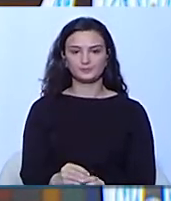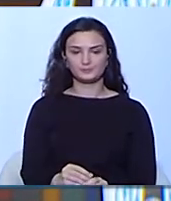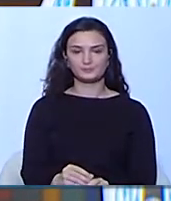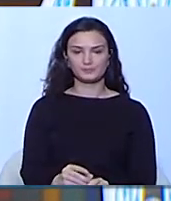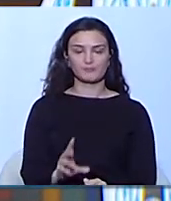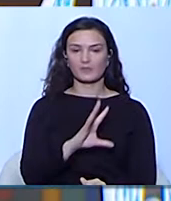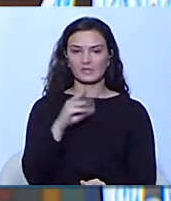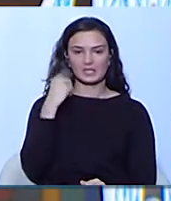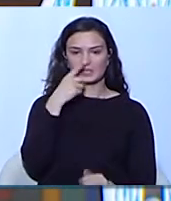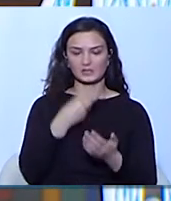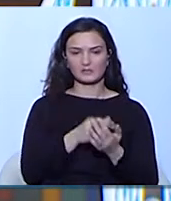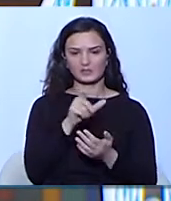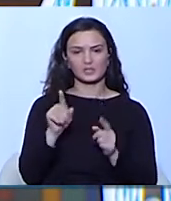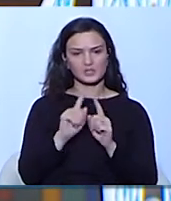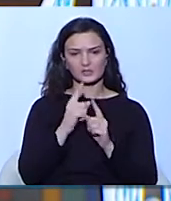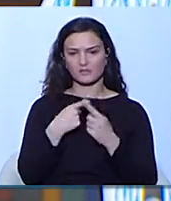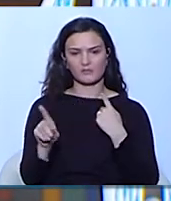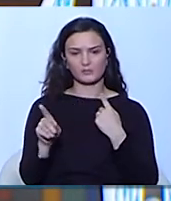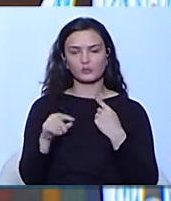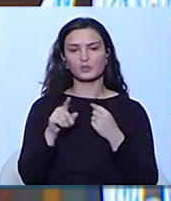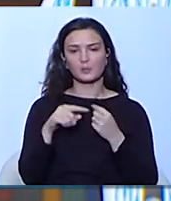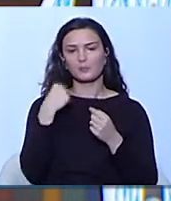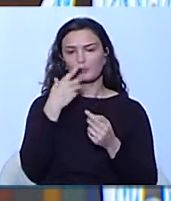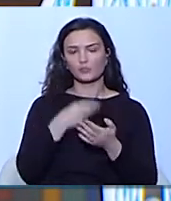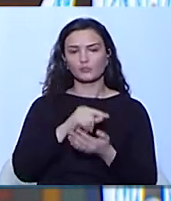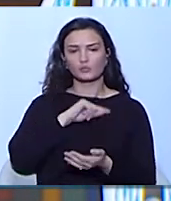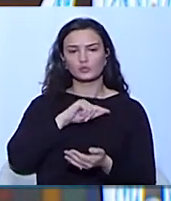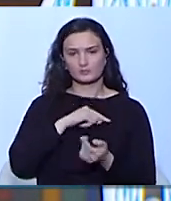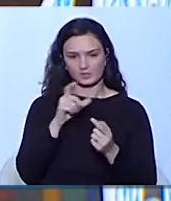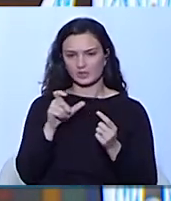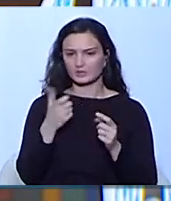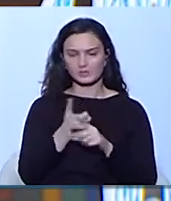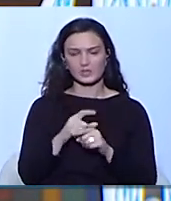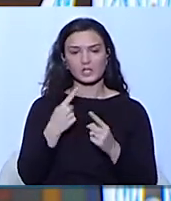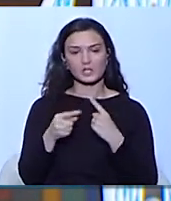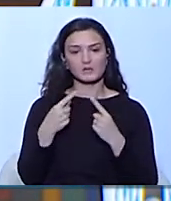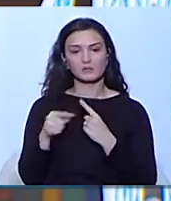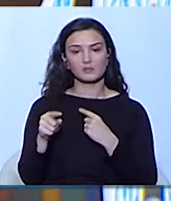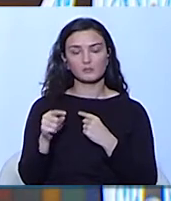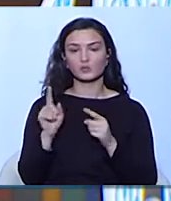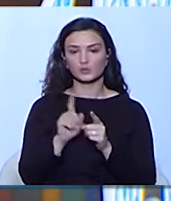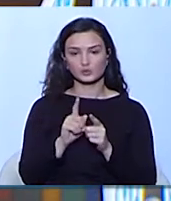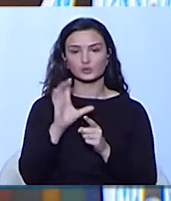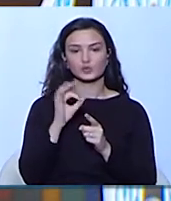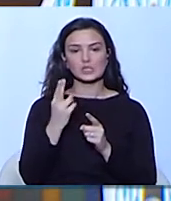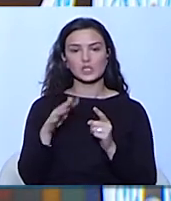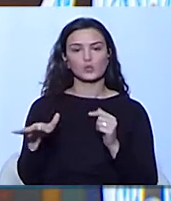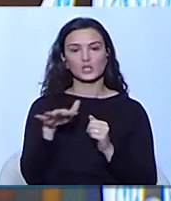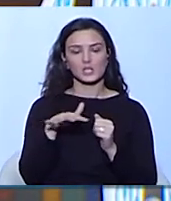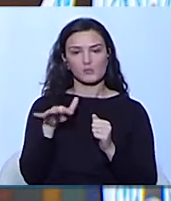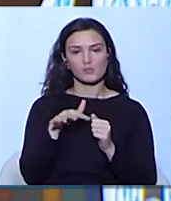Ცხადია, რომ ყველა ინდივიდი განსხვავებულია, ცხადია, რომ პიროვნული ნიშნებით ადამიანები ძალიან განსხვავდებით ერთმანეთისგან, ასევე სოციალური